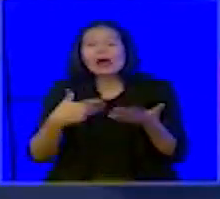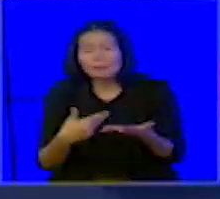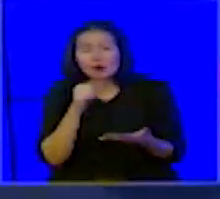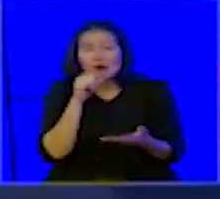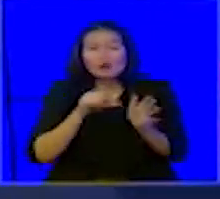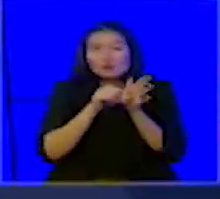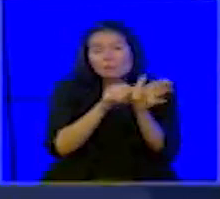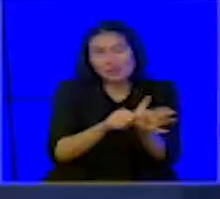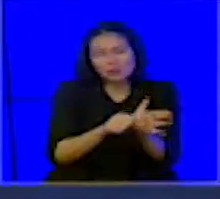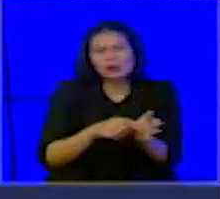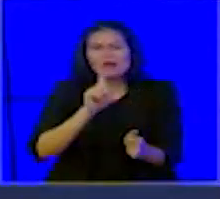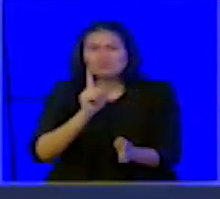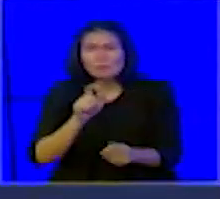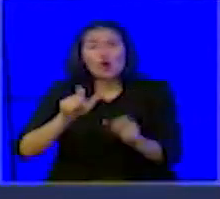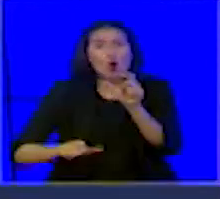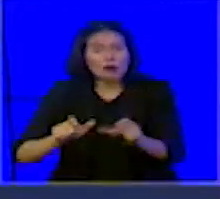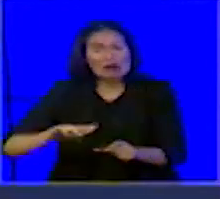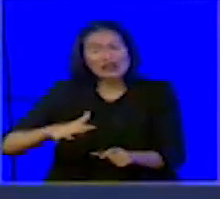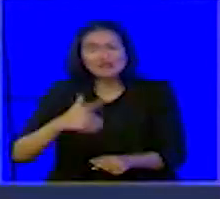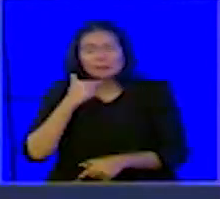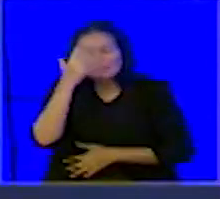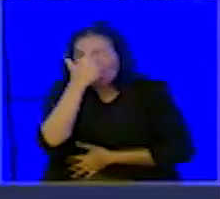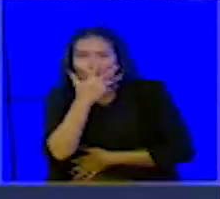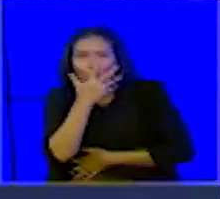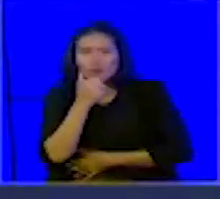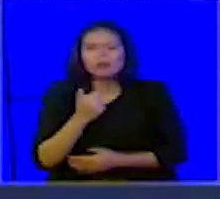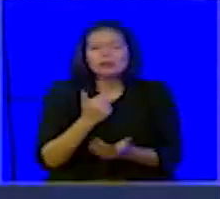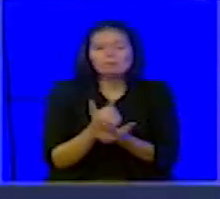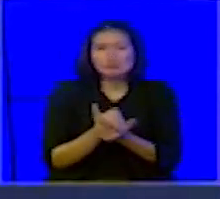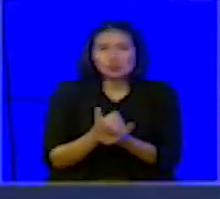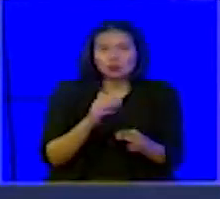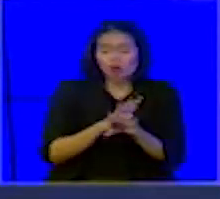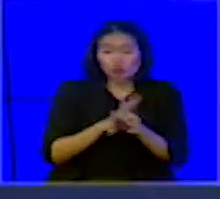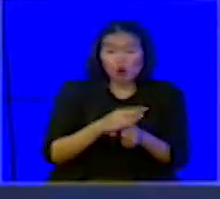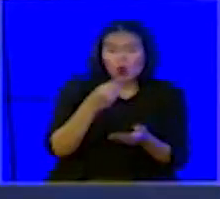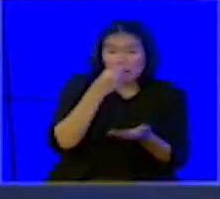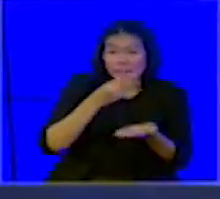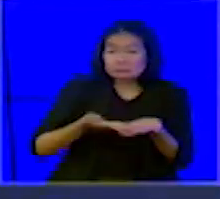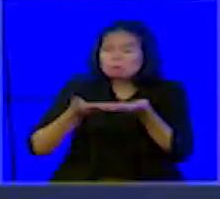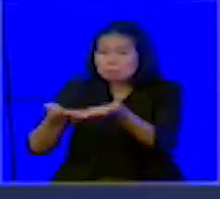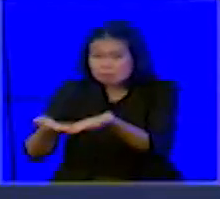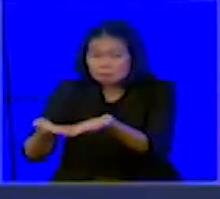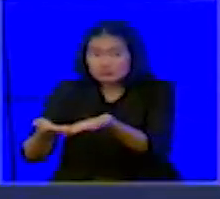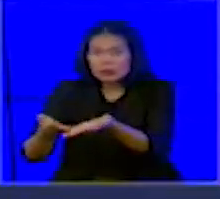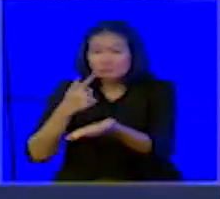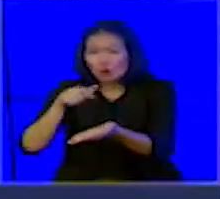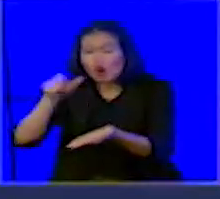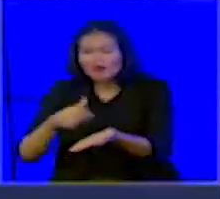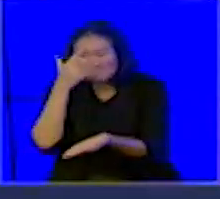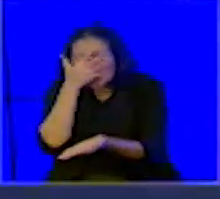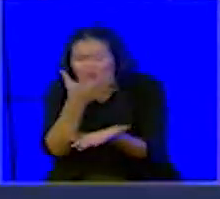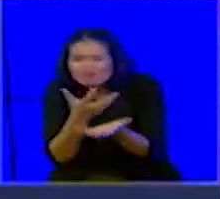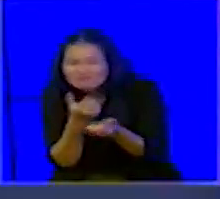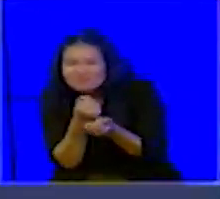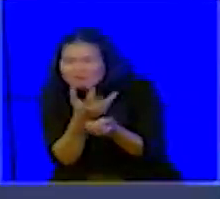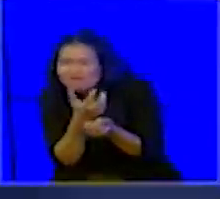begini, kadang orang juga malu. Ketika mereka kita bawakan nasi gratis, mereka kadang terasa malu untuk mengambilnya karena kan